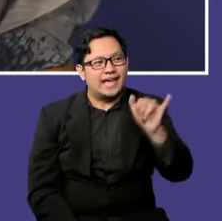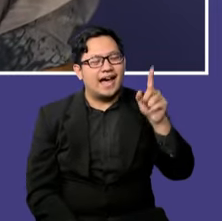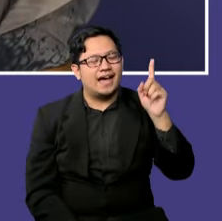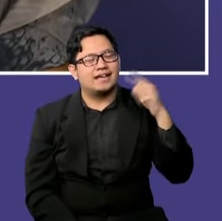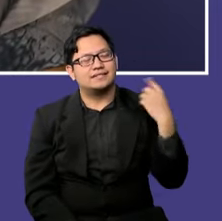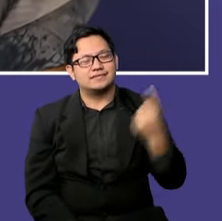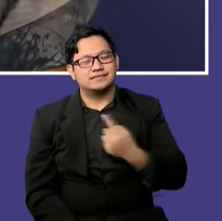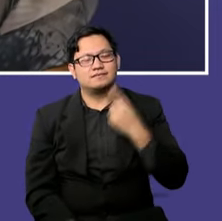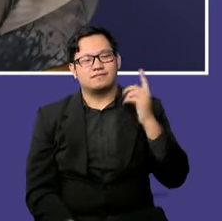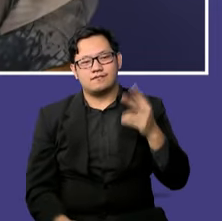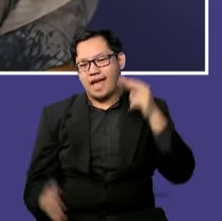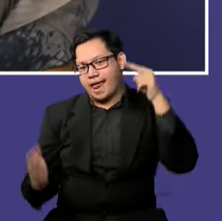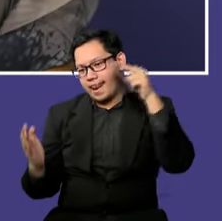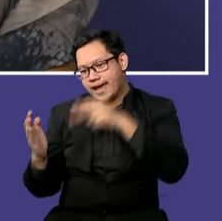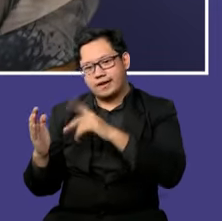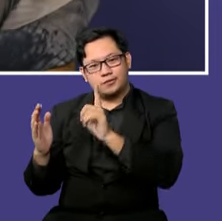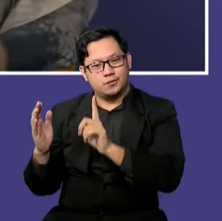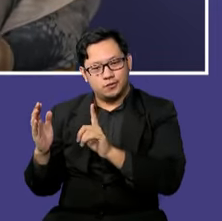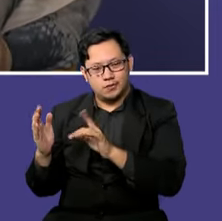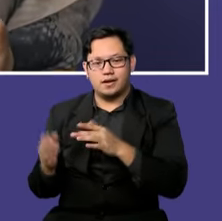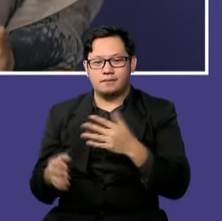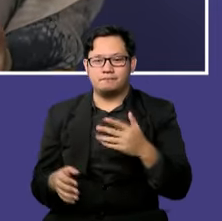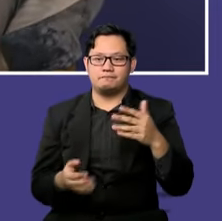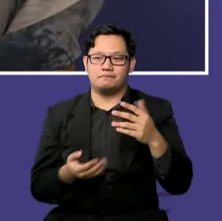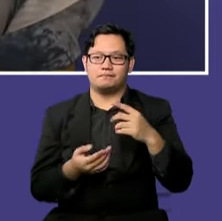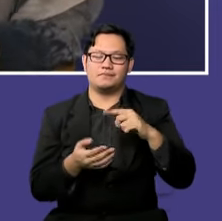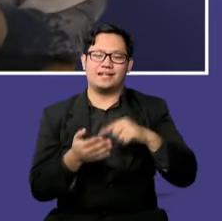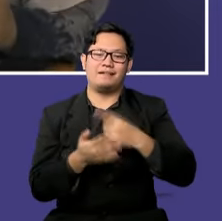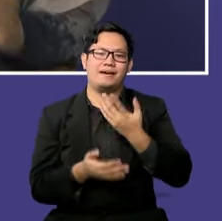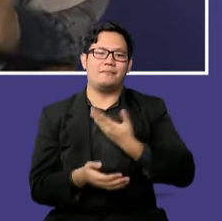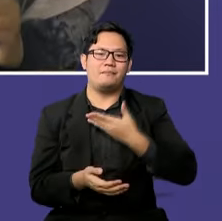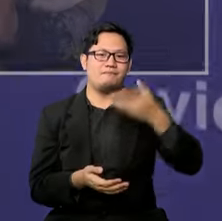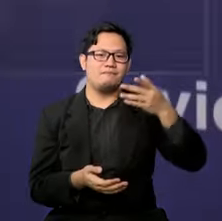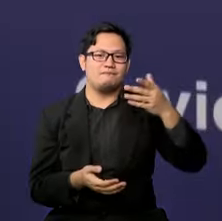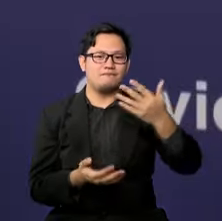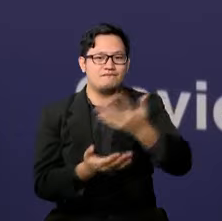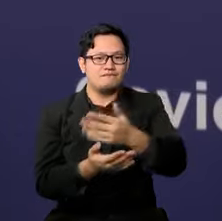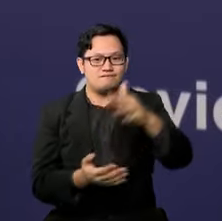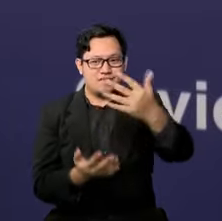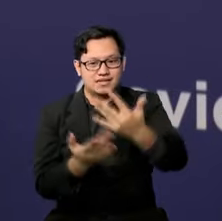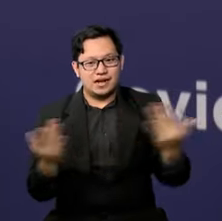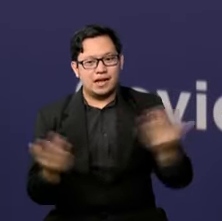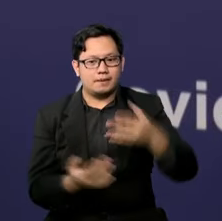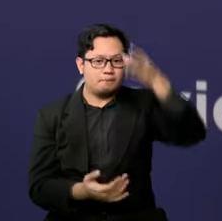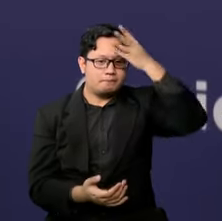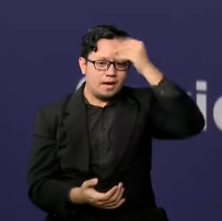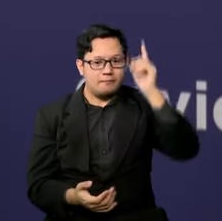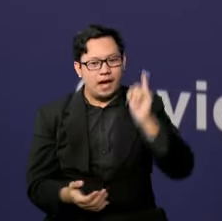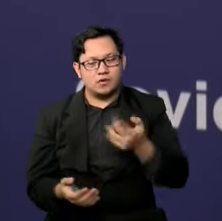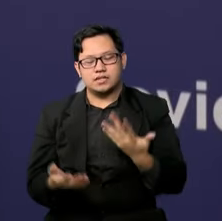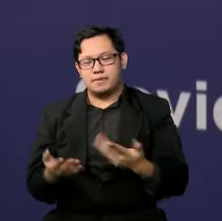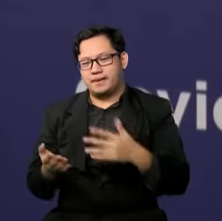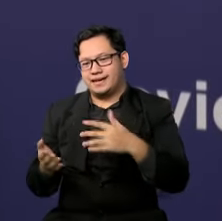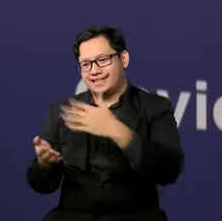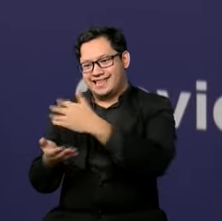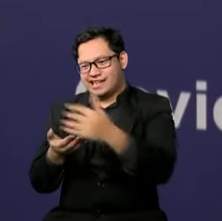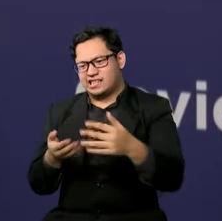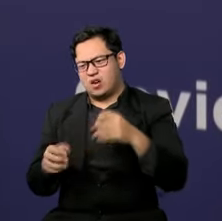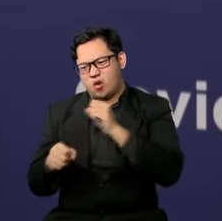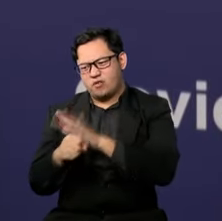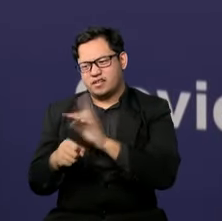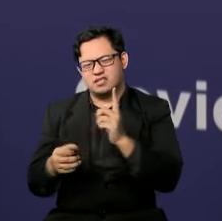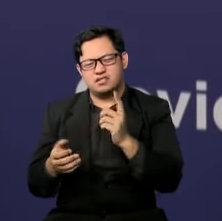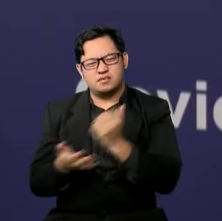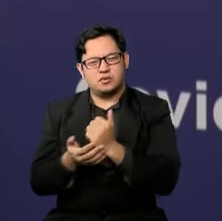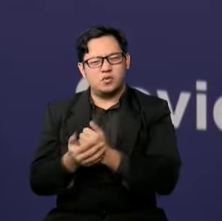lihat dulu yang pertama saya ingin mengajak masyarakat untuk faham data covert itu berasal dari mana restoran yang harus kita pahami dulu ya ya